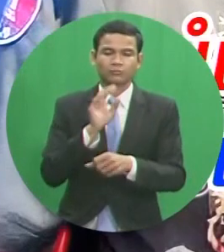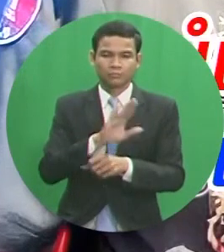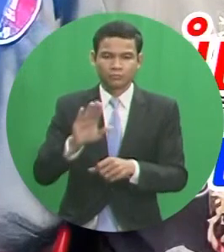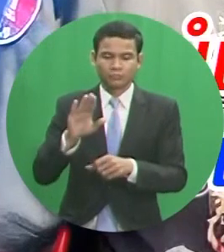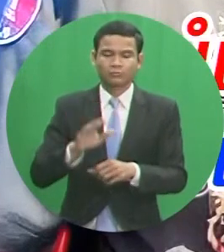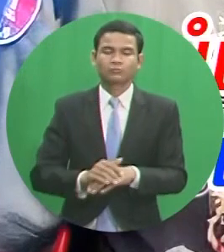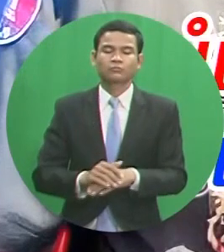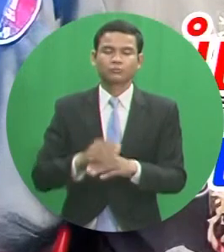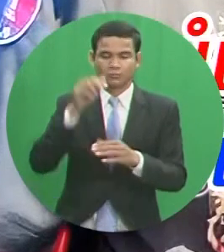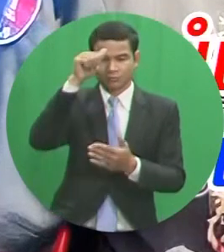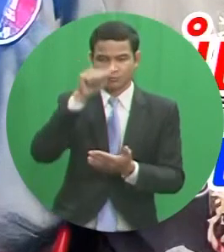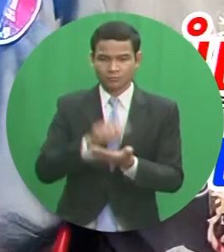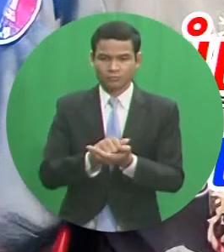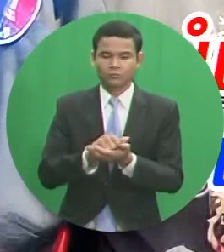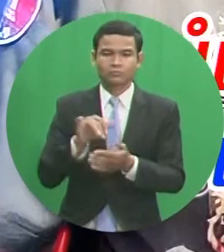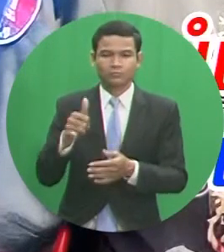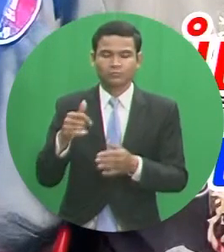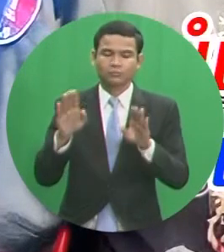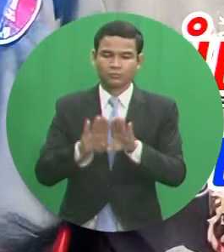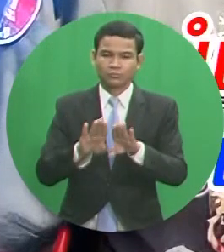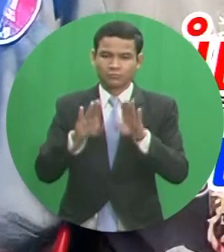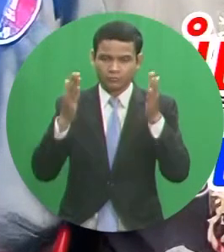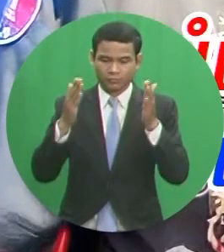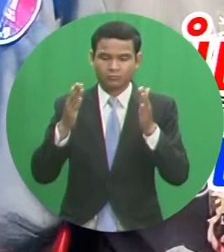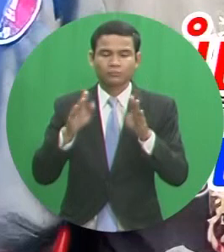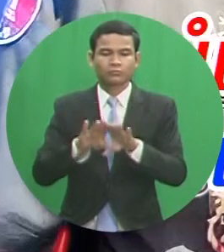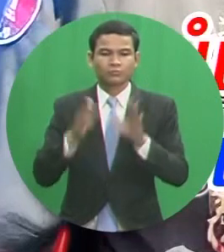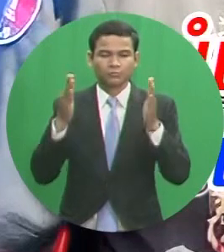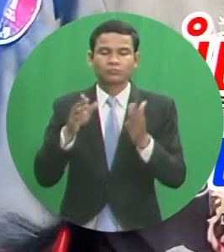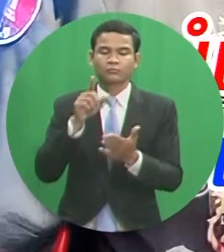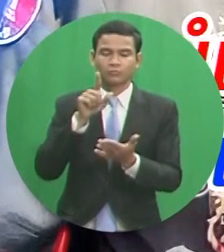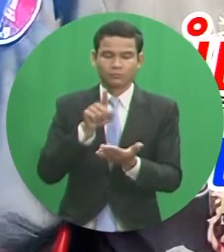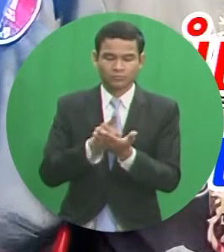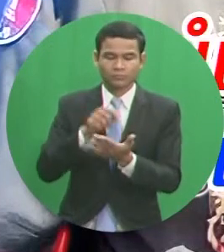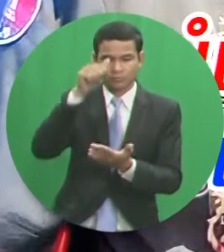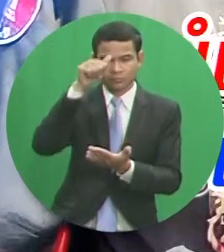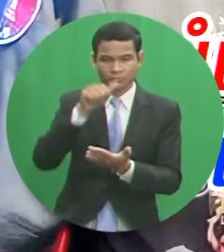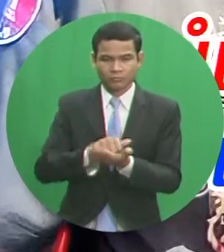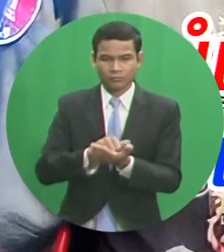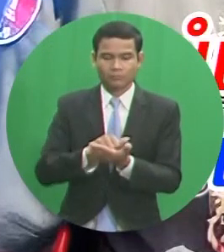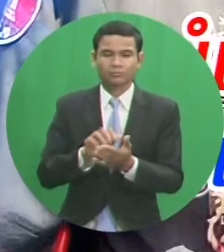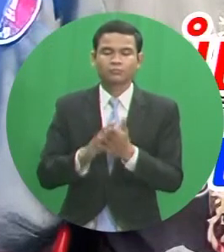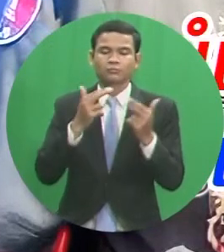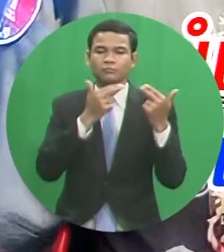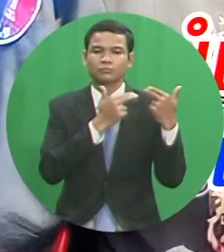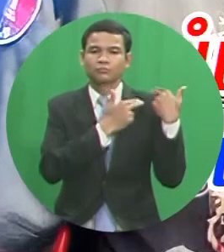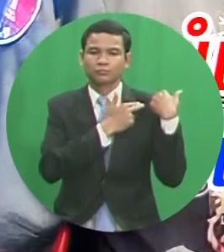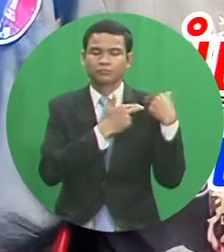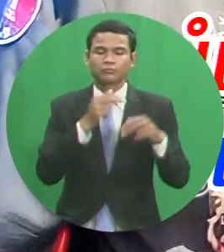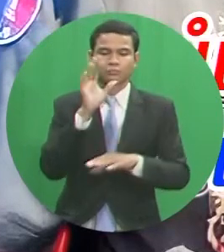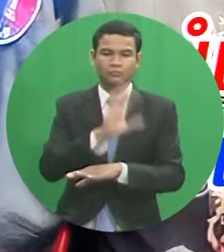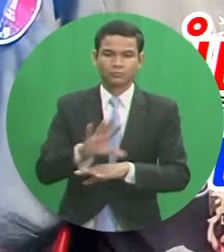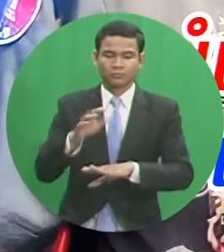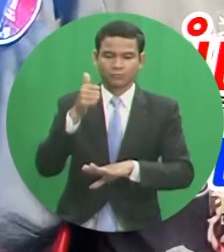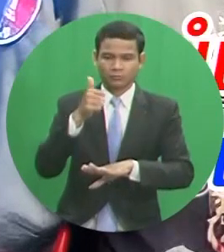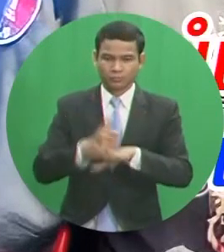គឺការសម្រេចបិទឬបើកគឺស្ថិតនៅលើតួនាទីរបស់អភិបាល